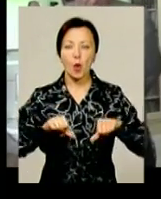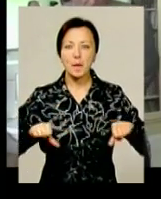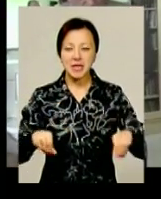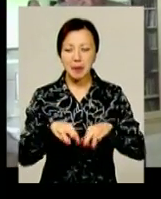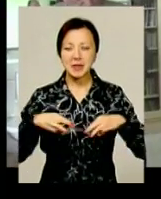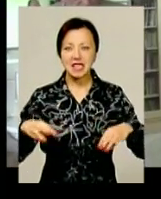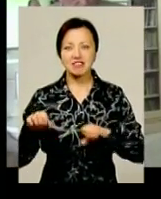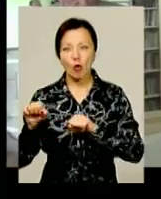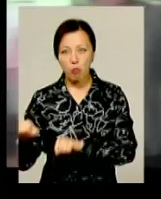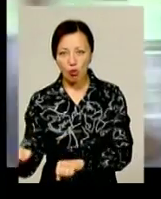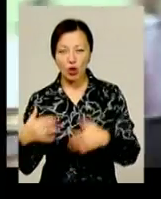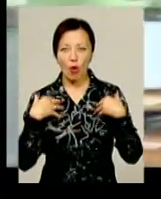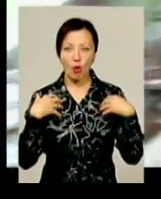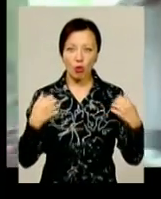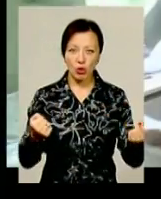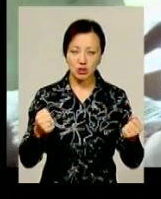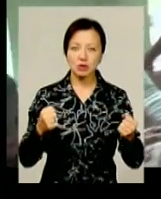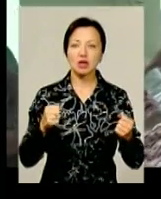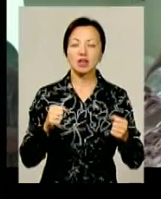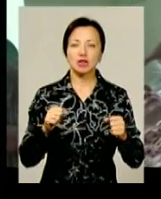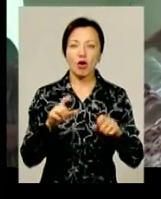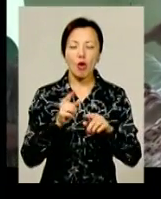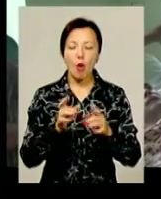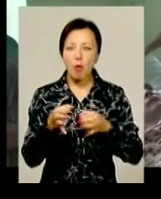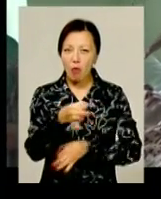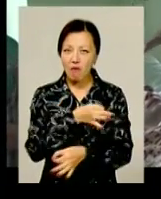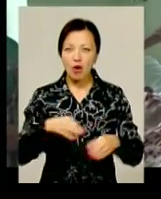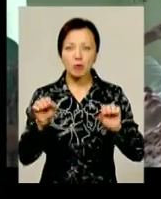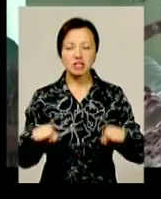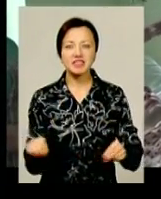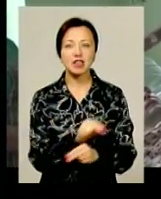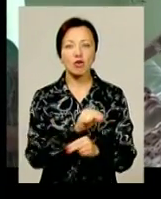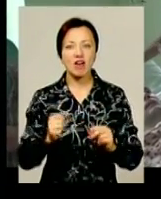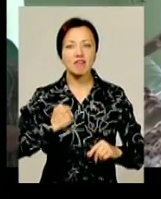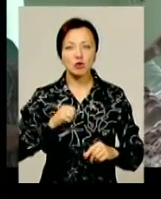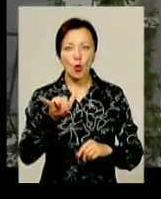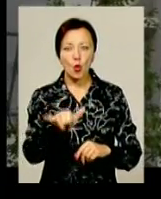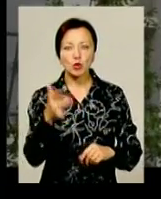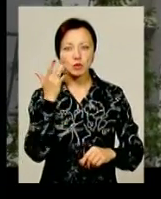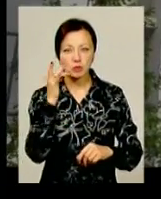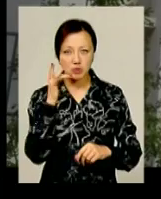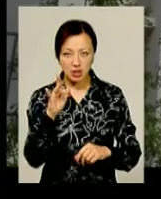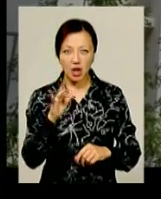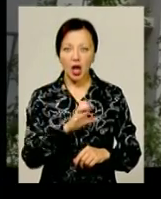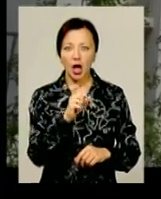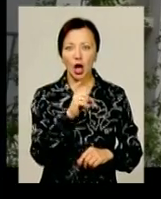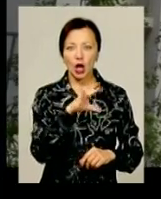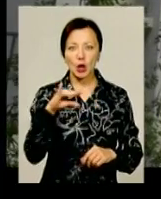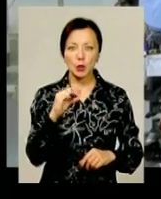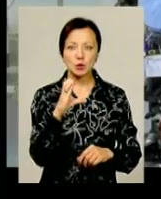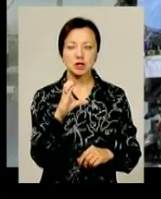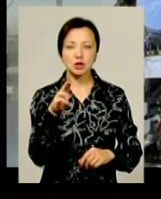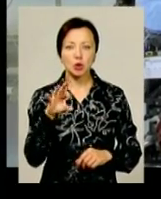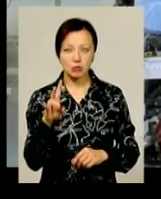Міністерства оборони та охорони здоров'я обговорює можливість лікування подільського спецпризначенця у Сполучених Штатах. Х'юстонська клініка готова